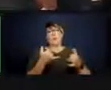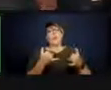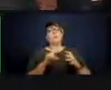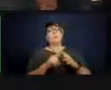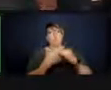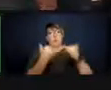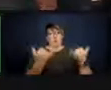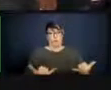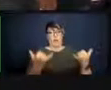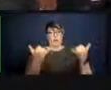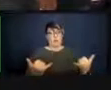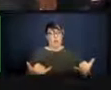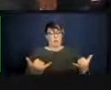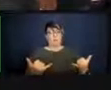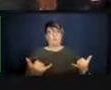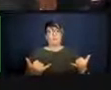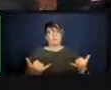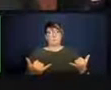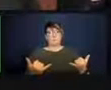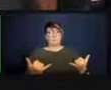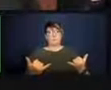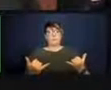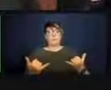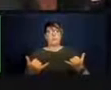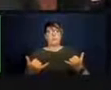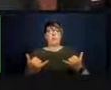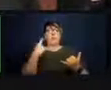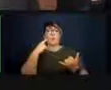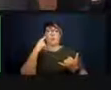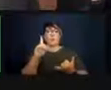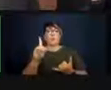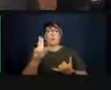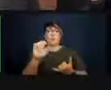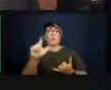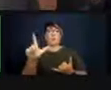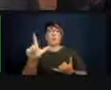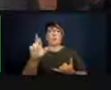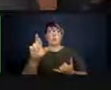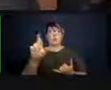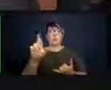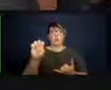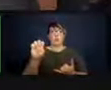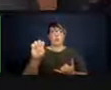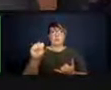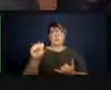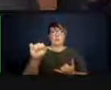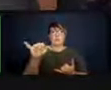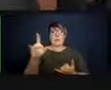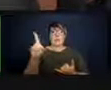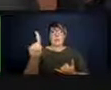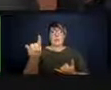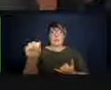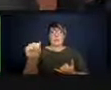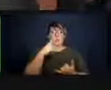قمنا بوضعها هي غير منطقية، ولهذا